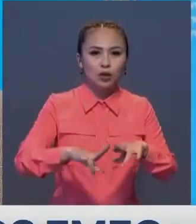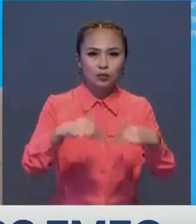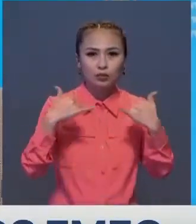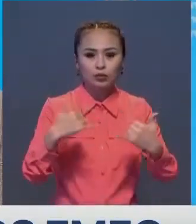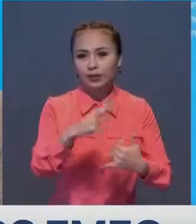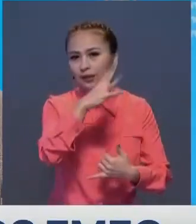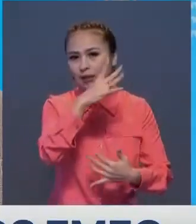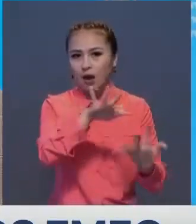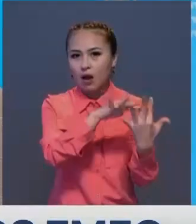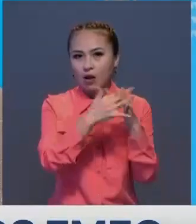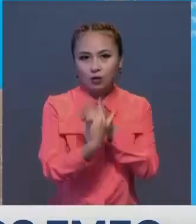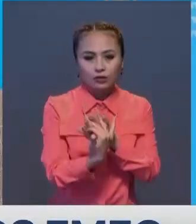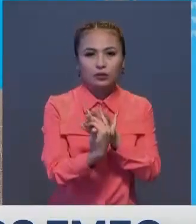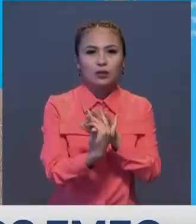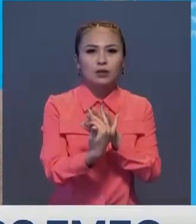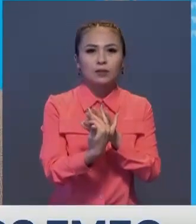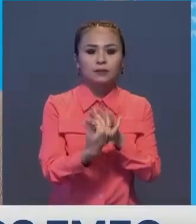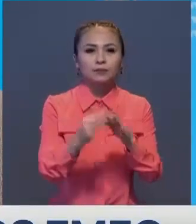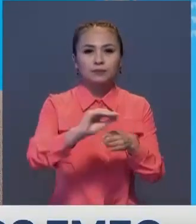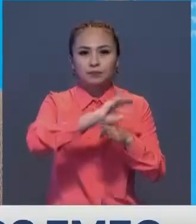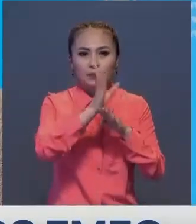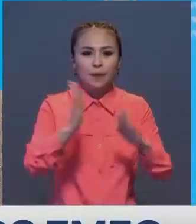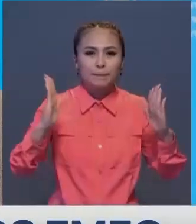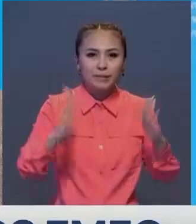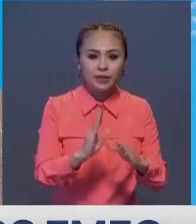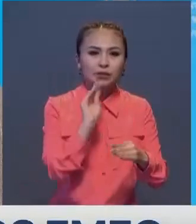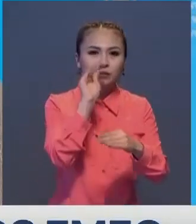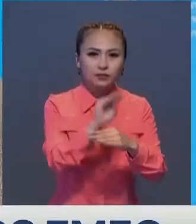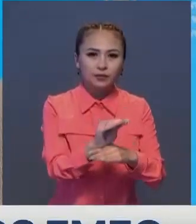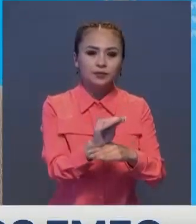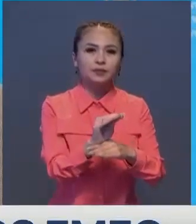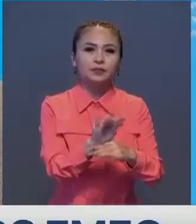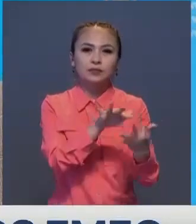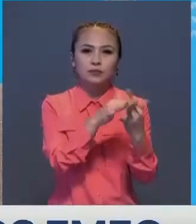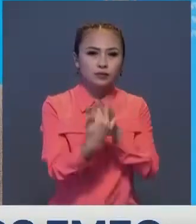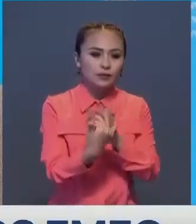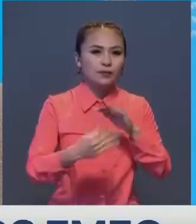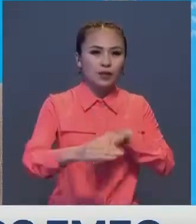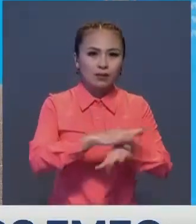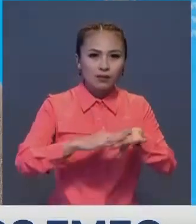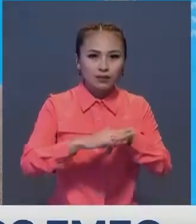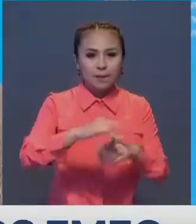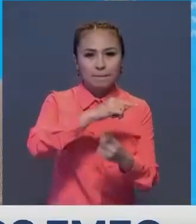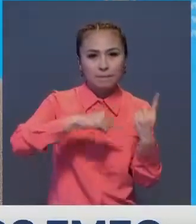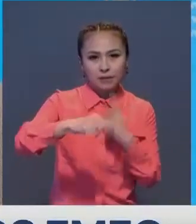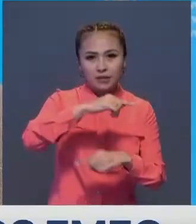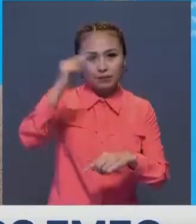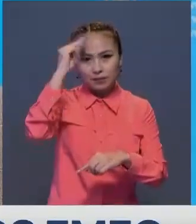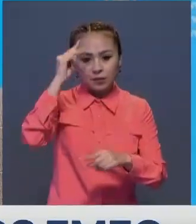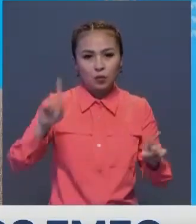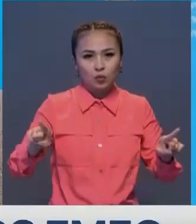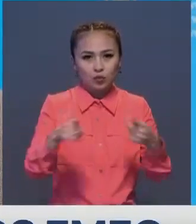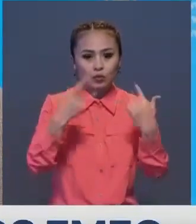таңда ауылды микрокредитпен қамтамасыз ету, сонымен бірге ауылдың халқының бизнес білімін